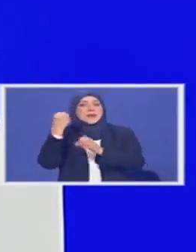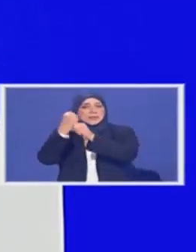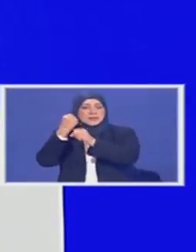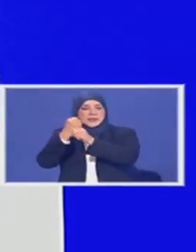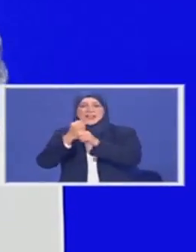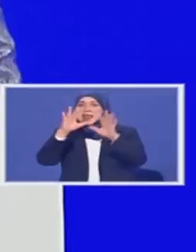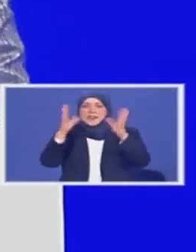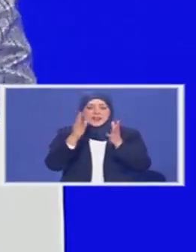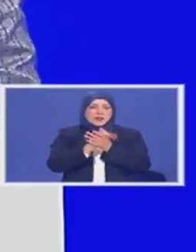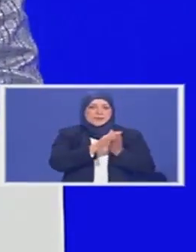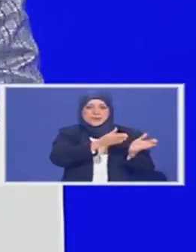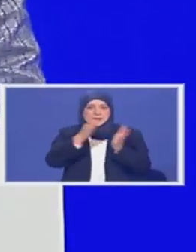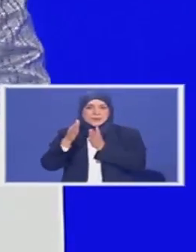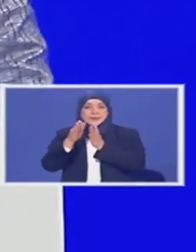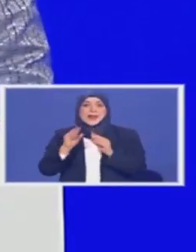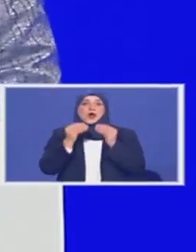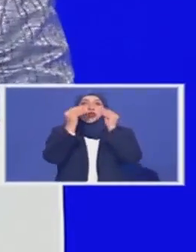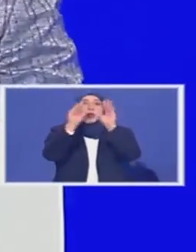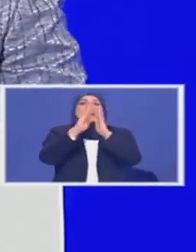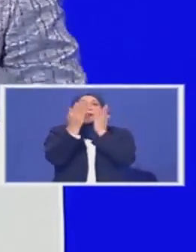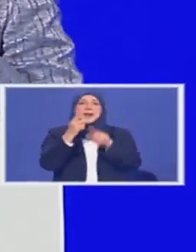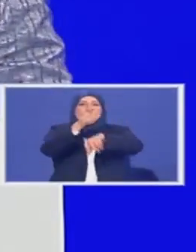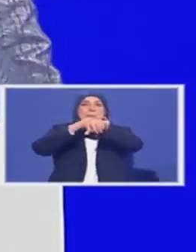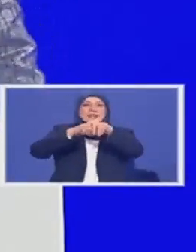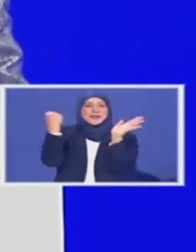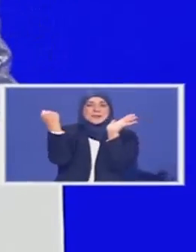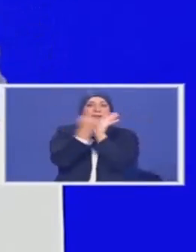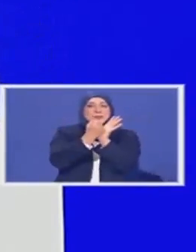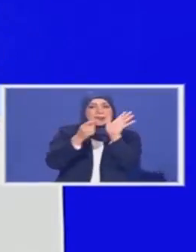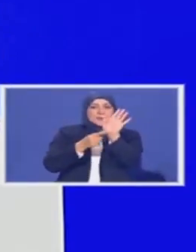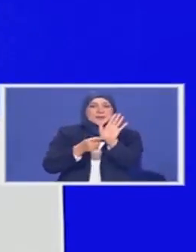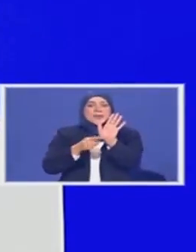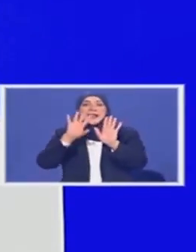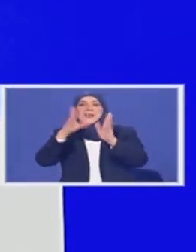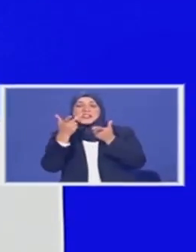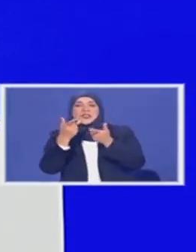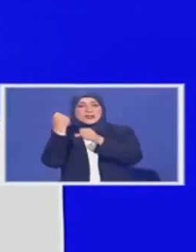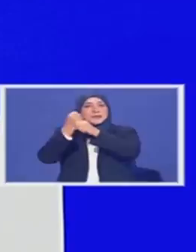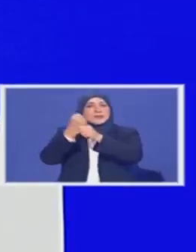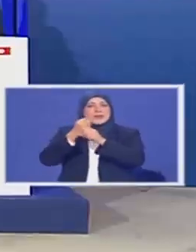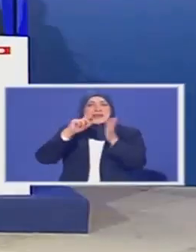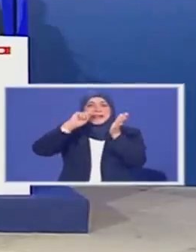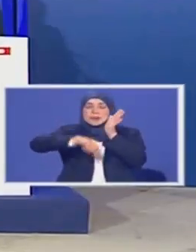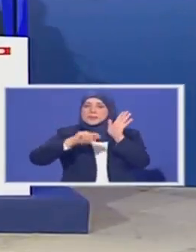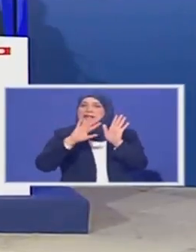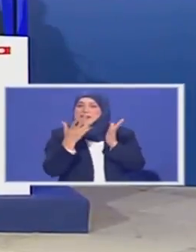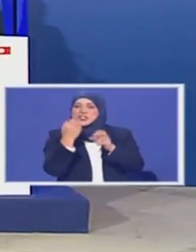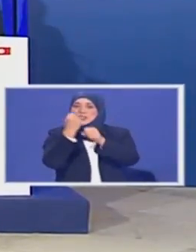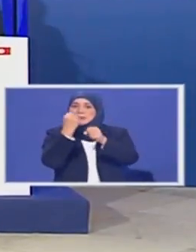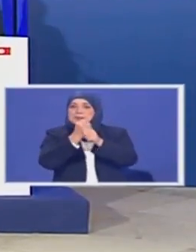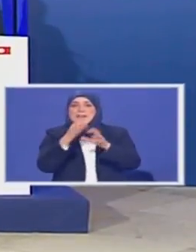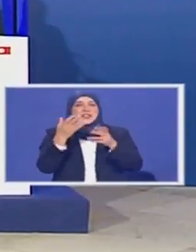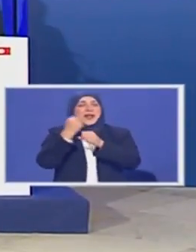الزوجية. التصريح على الشرف أو الاستمارة معناها شكون كيفاش باش تكون عملية الرخص بالنسبة للمهن